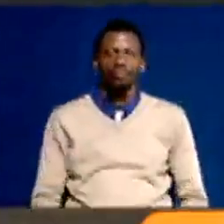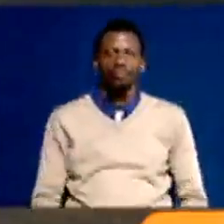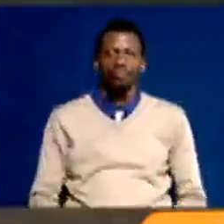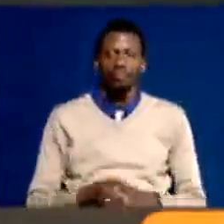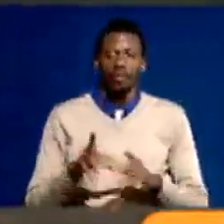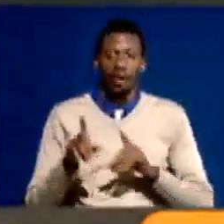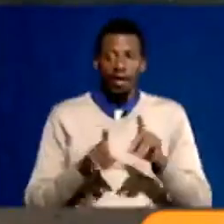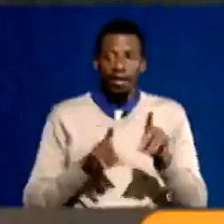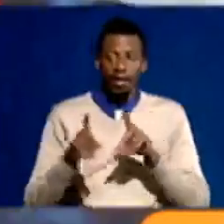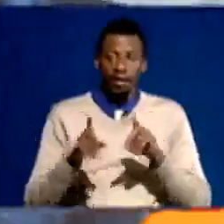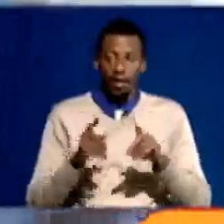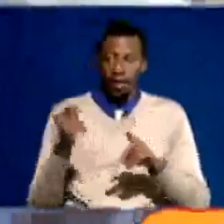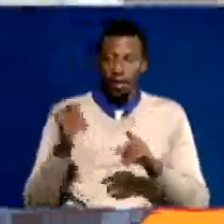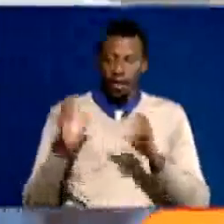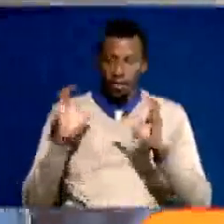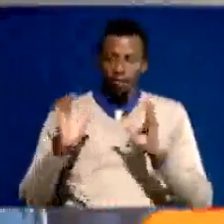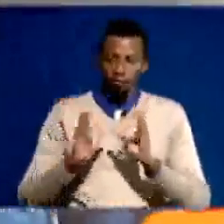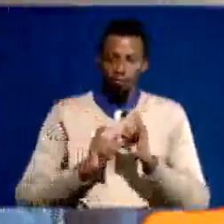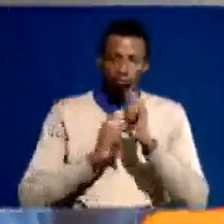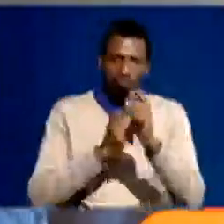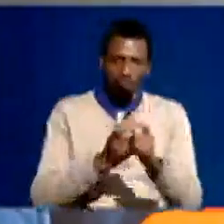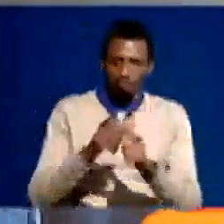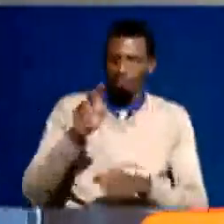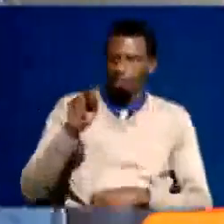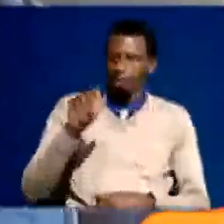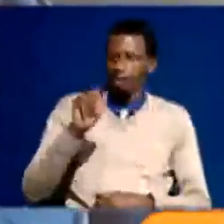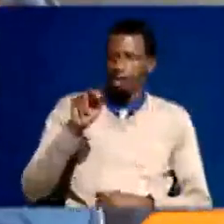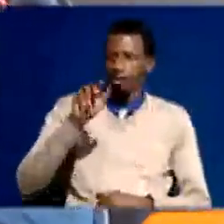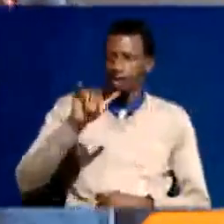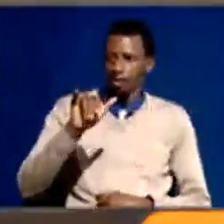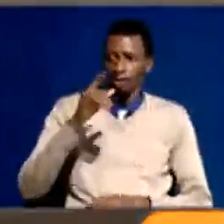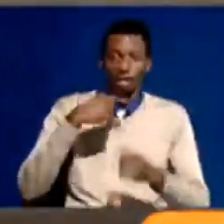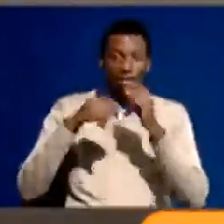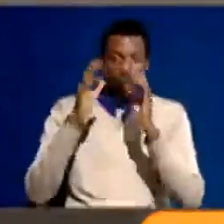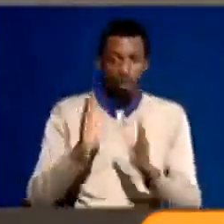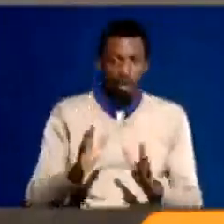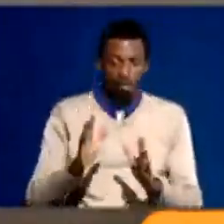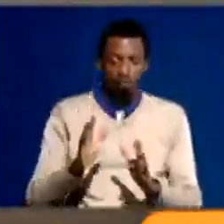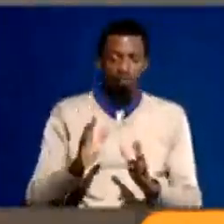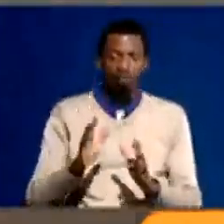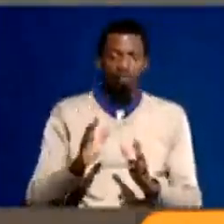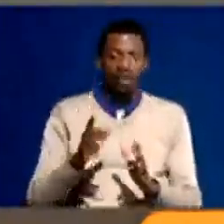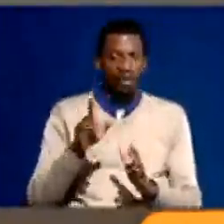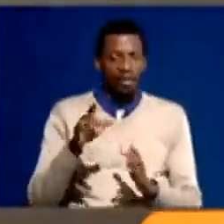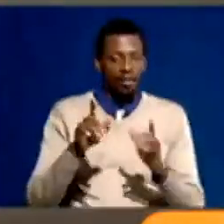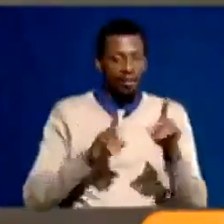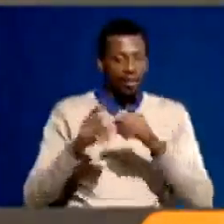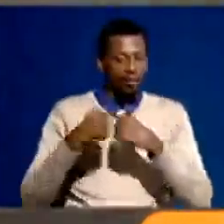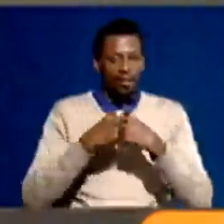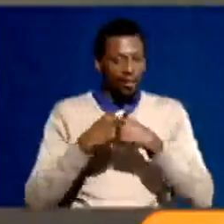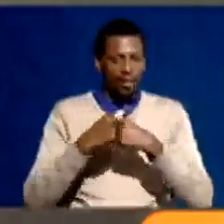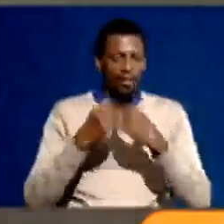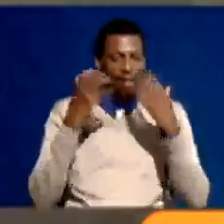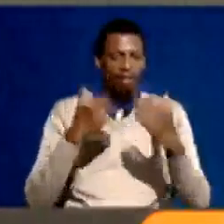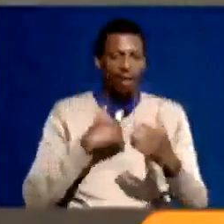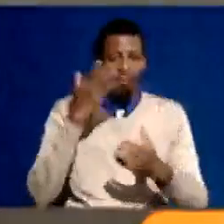Safari ya kumpelekea hundi Nancy Letting, mshindi wa bonasi ya Shabiki Super Jackpot, ilikabiliwa na changamoto kutokana na ubovu wa